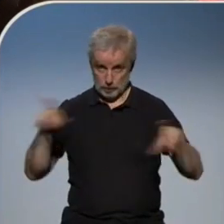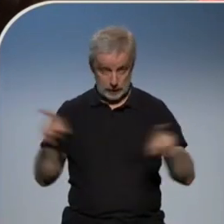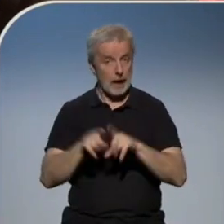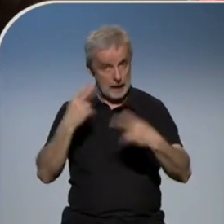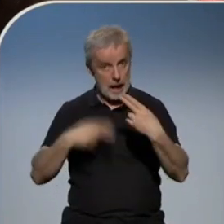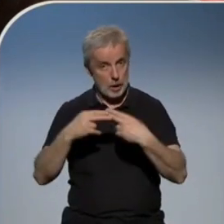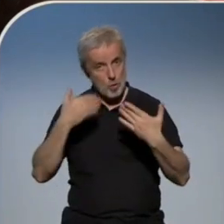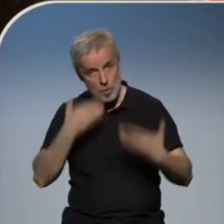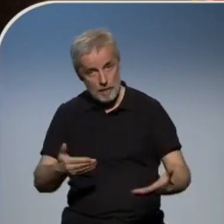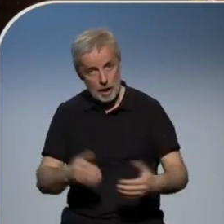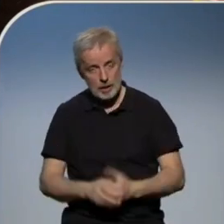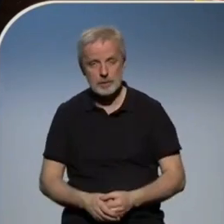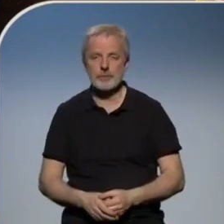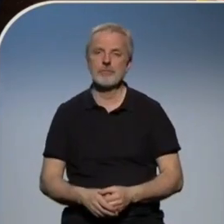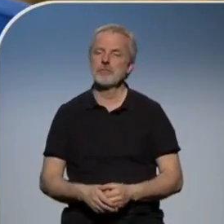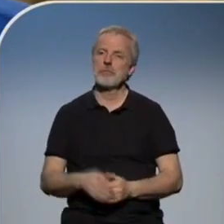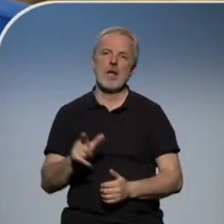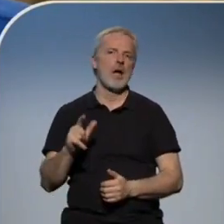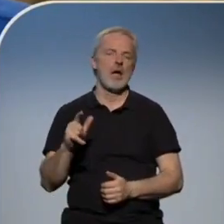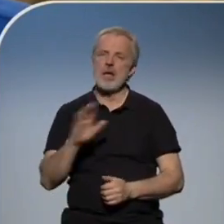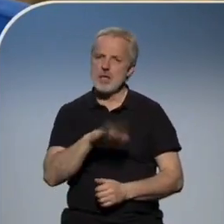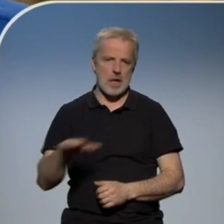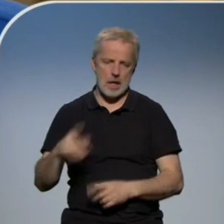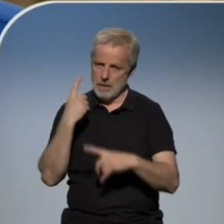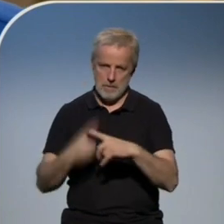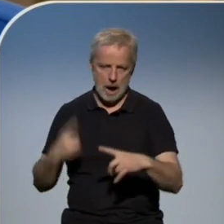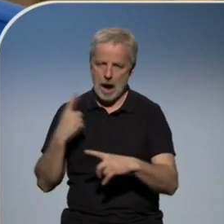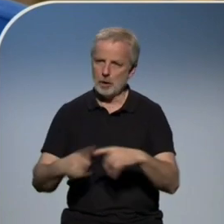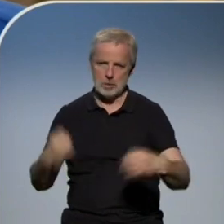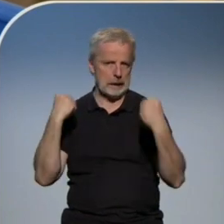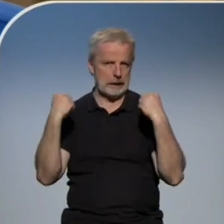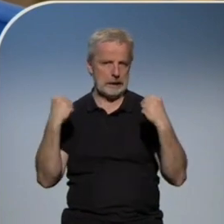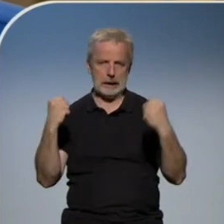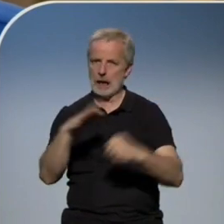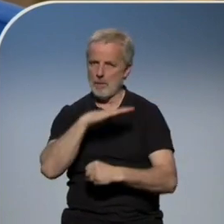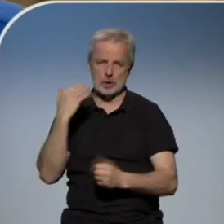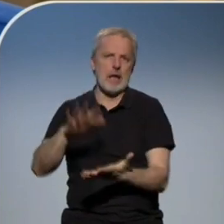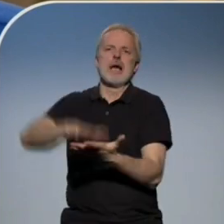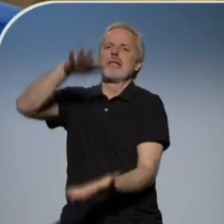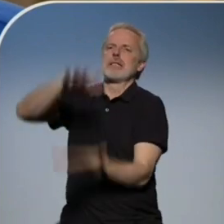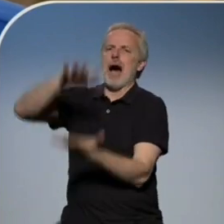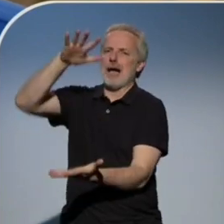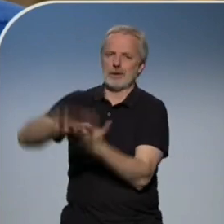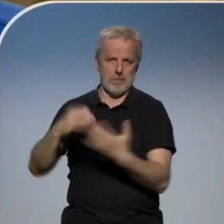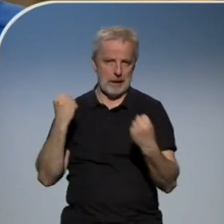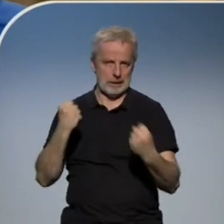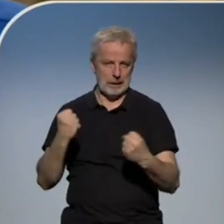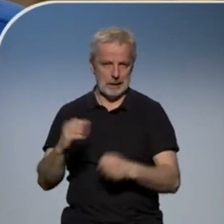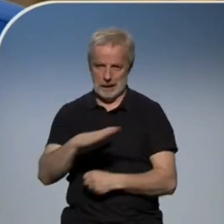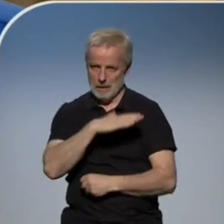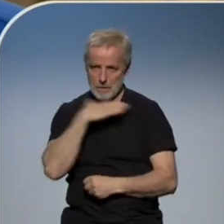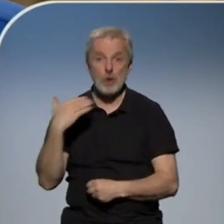dospělých? Já si myslím, že to je spíš fakt fenomén dospělých, protože malé děti mají tolik energie, to je taková zásobárna, že pokud my jim tam udržíme v té